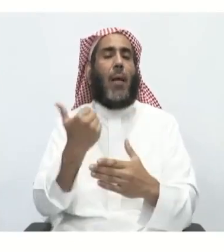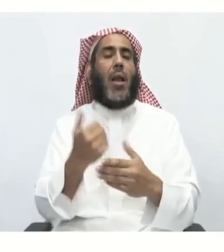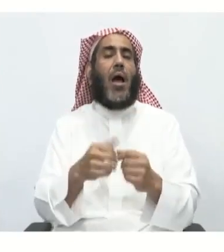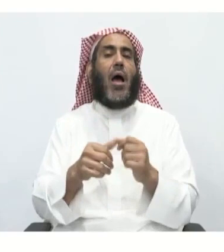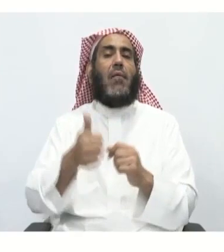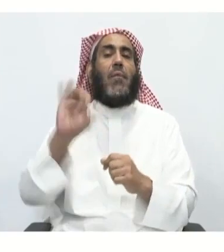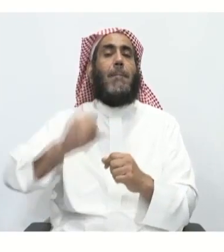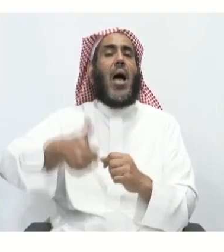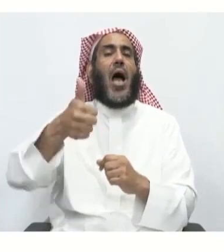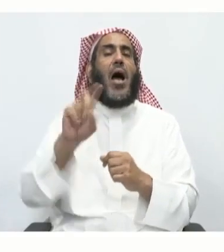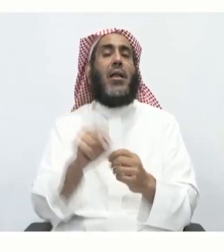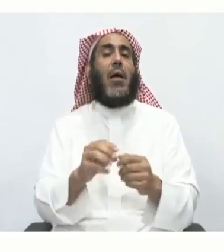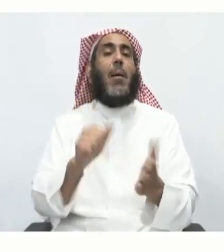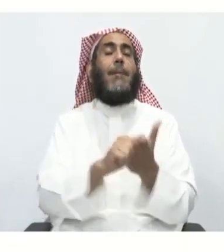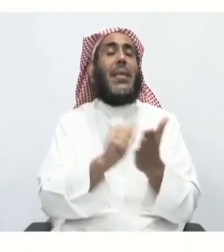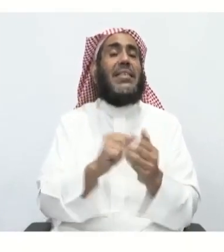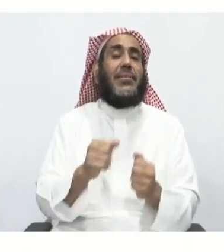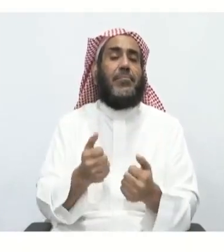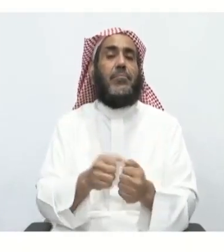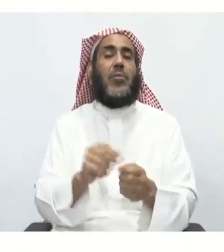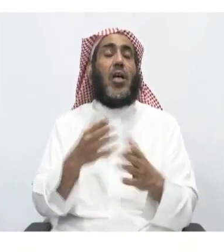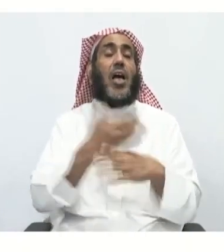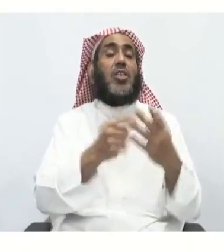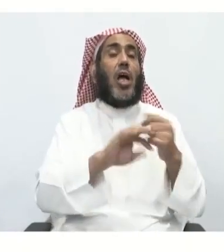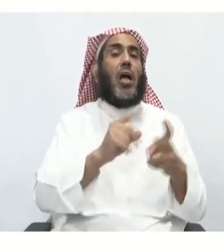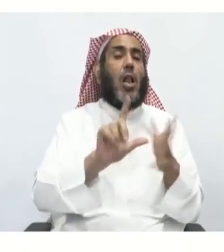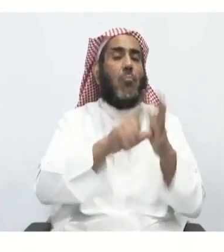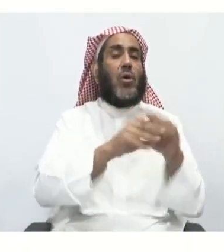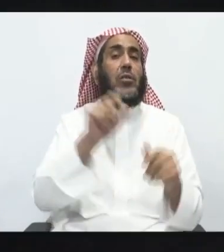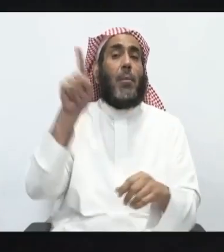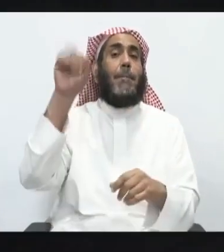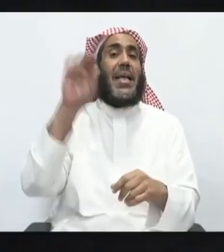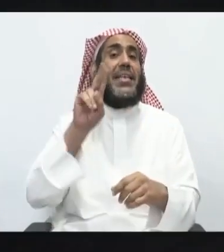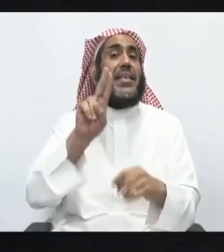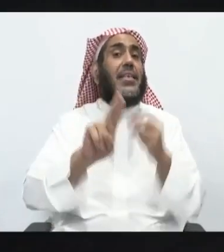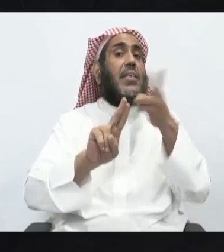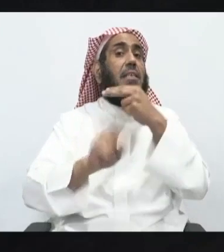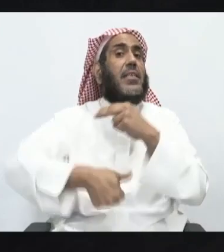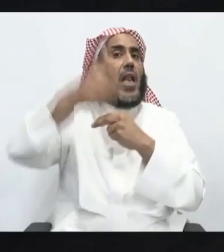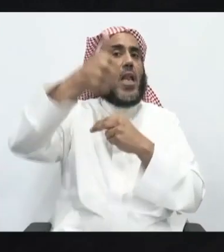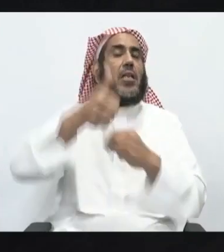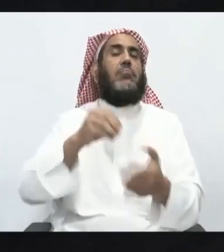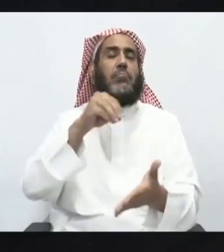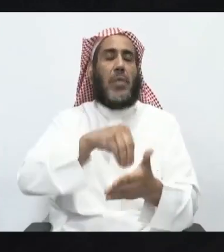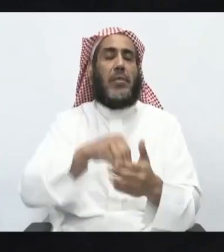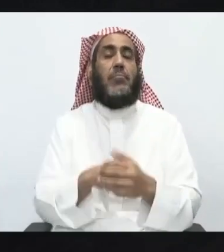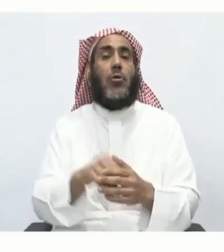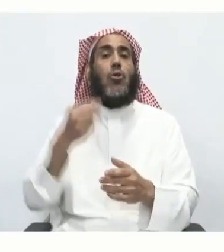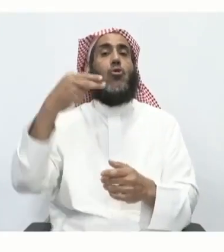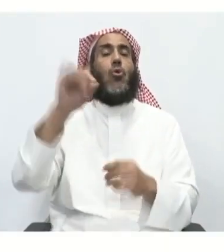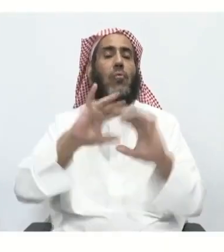الف لان قبلها الف بيت هنا انشا المهندس بيتا هنا اتت الف التنوين زائده